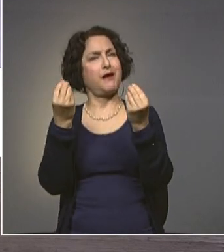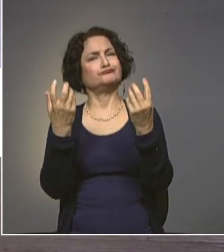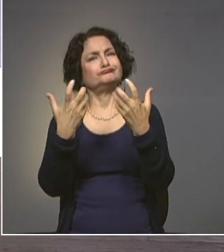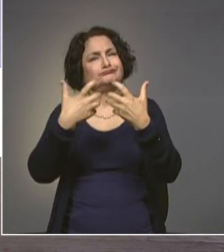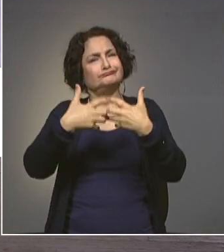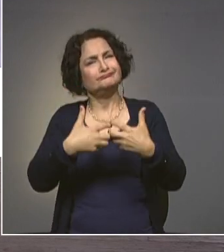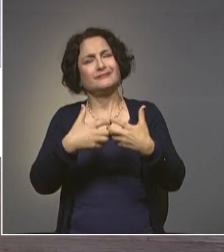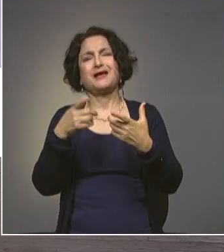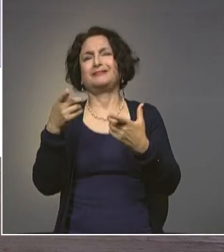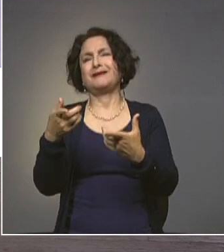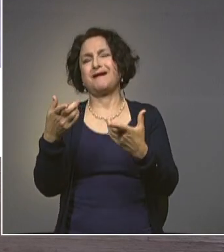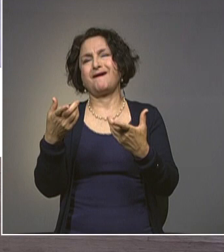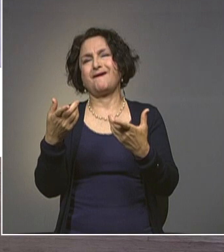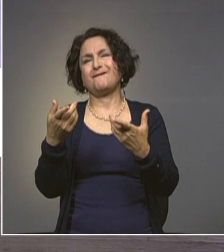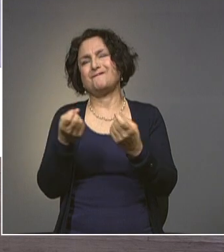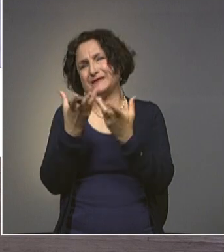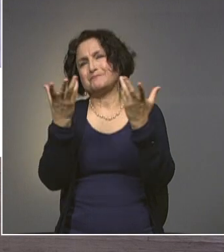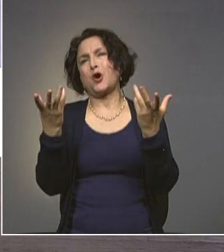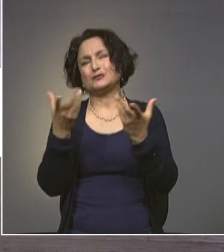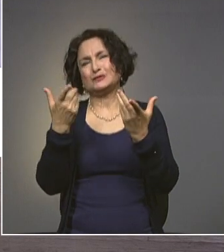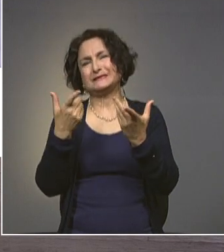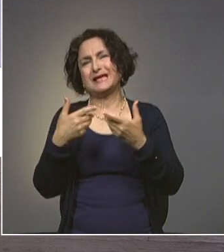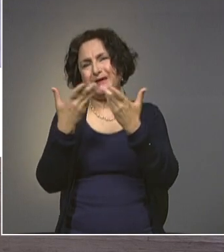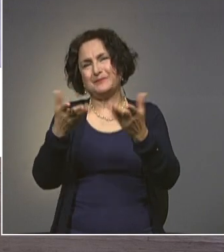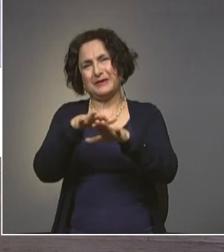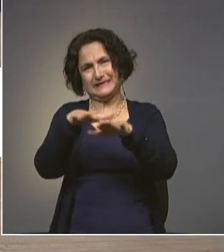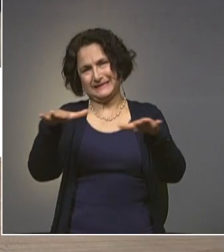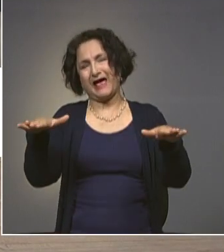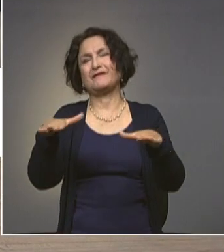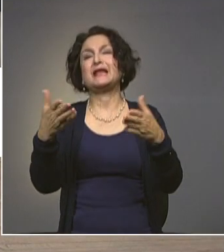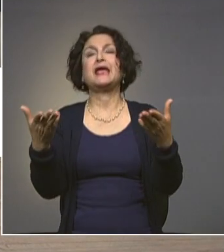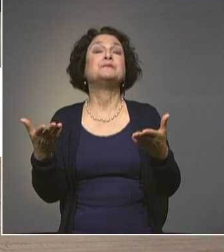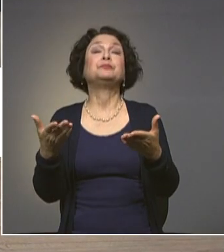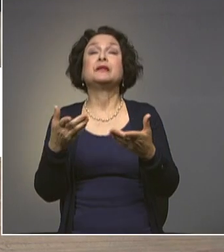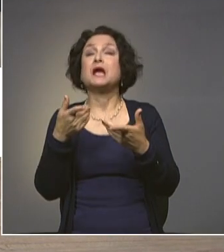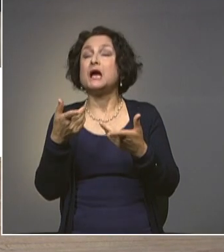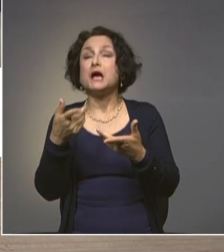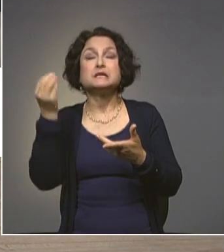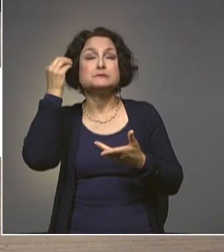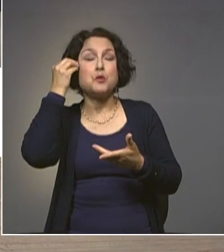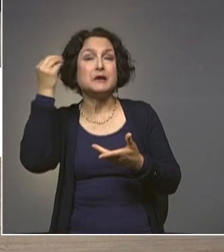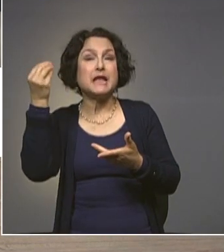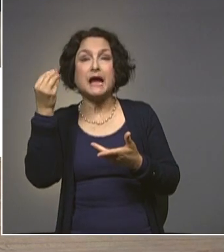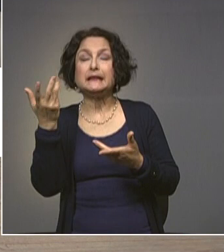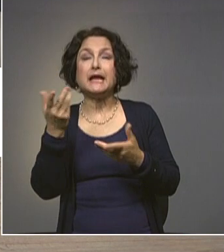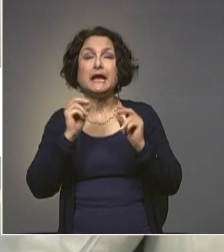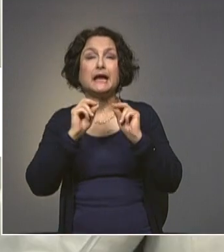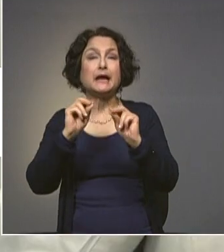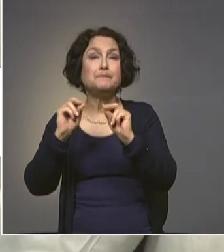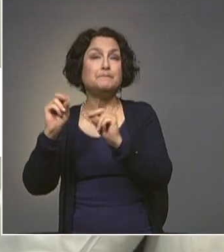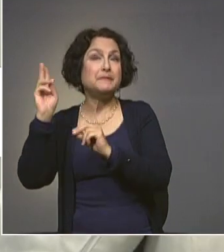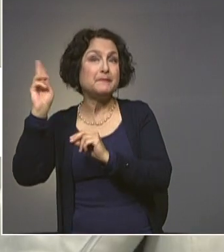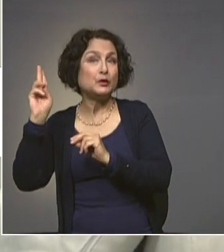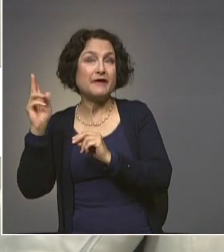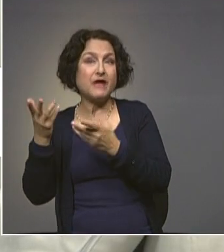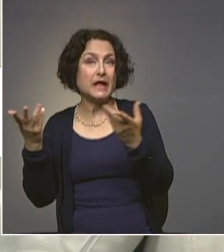да може да се получи. Преподавателите как участват? Споменахме ги вече на няколко пъти в този конкурс, защото това може би се изпити за самите